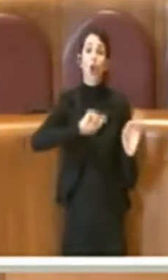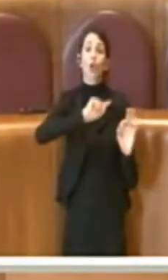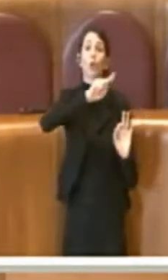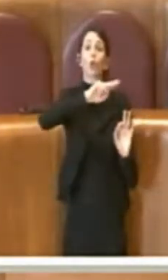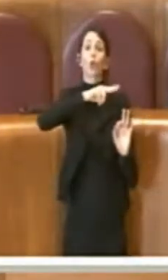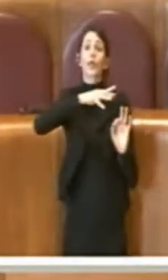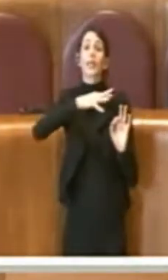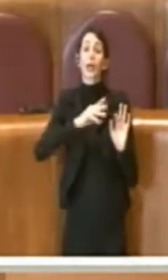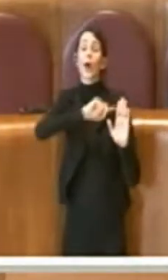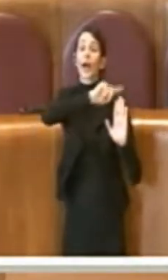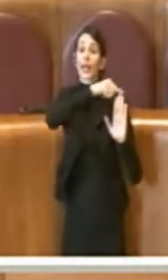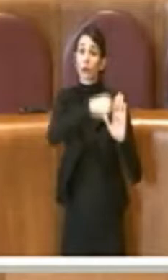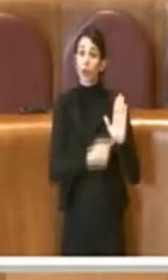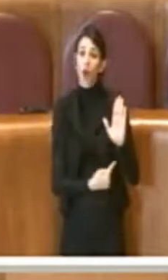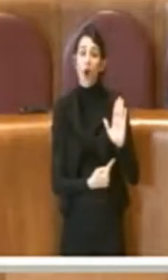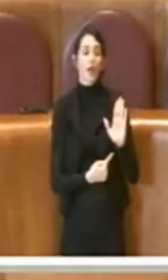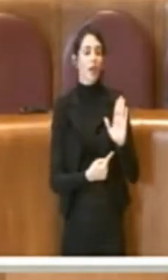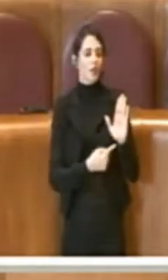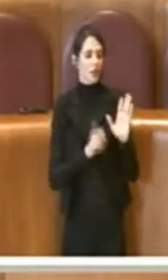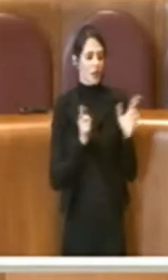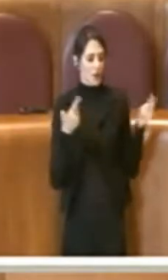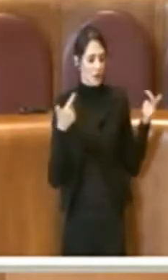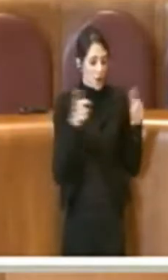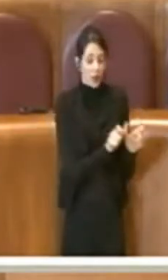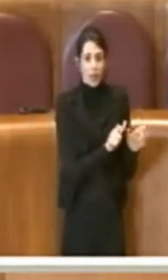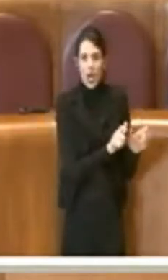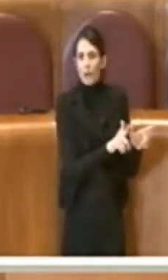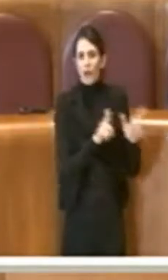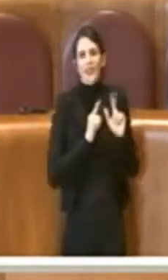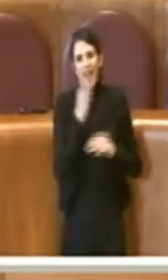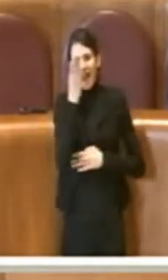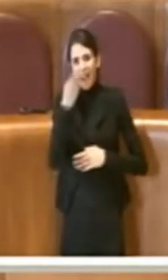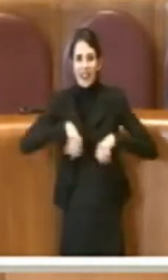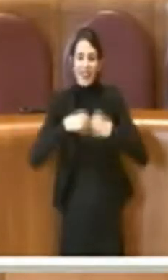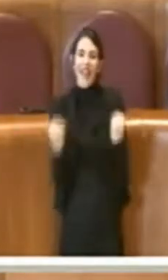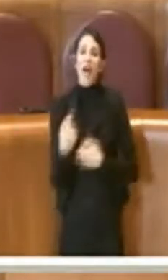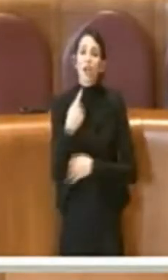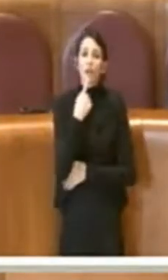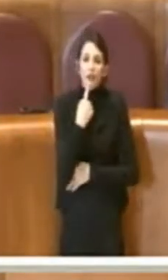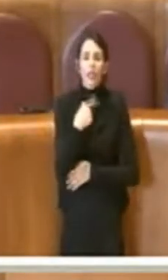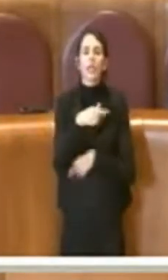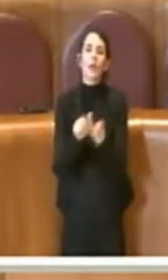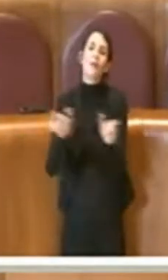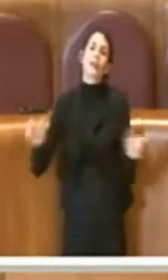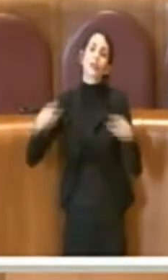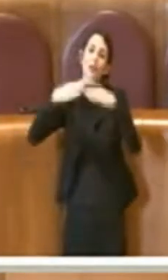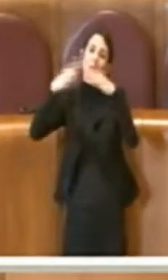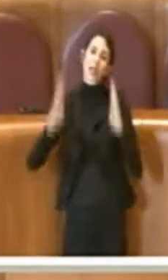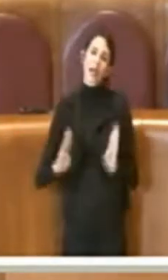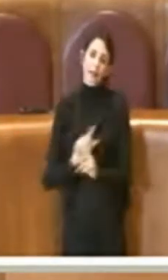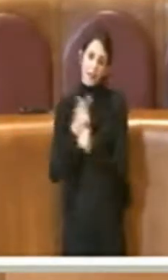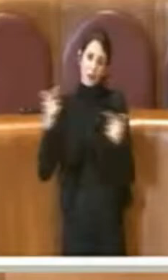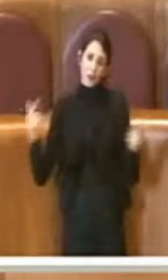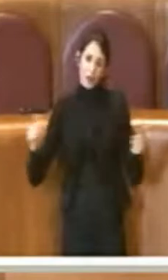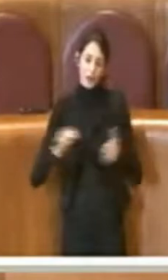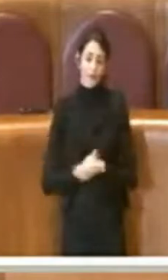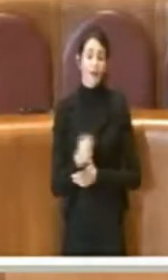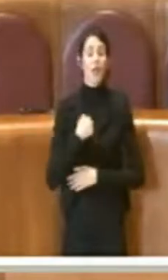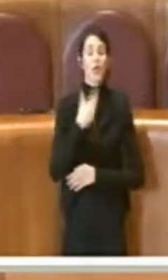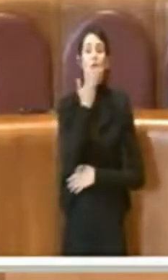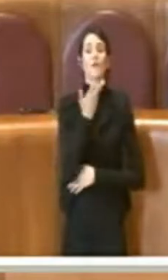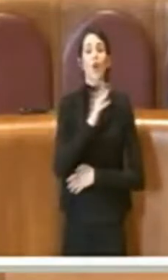va a scapito di chi è in attesa, creando ulteriore emergenza abitativa. Io volevo fare un'altra